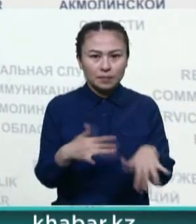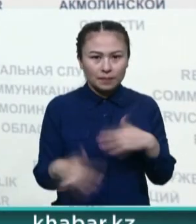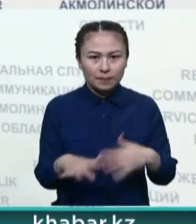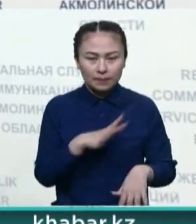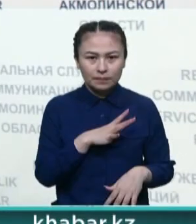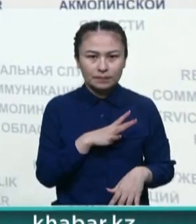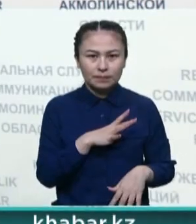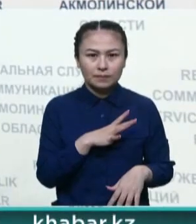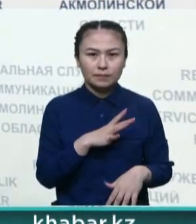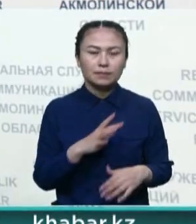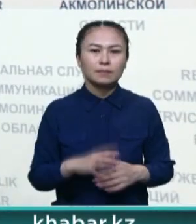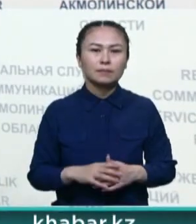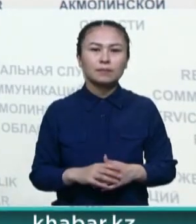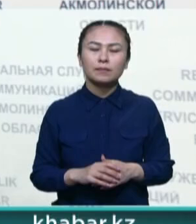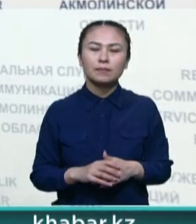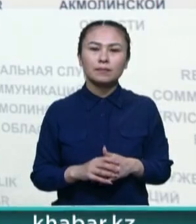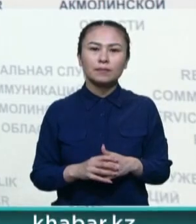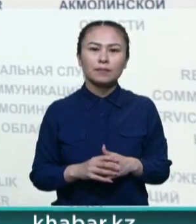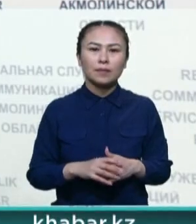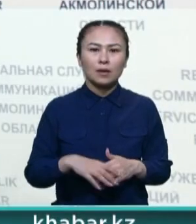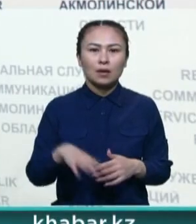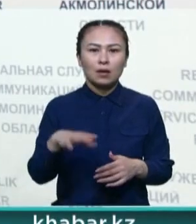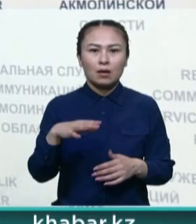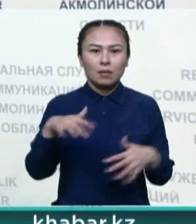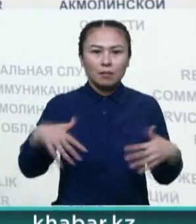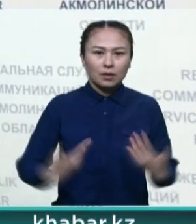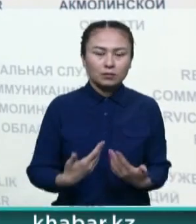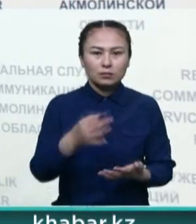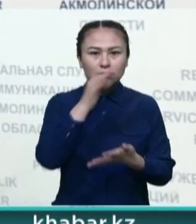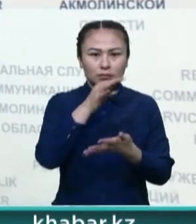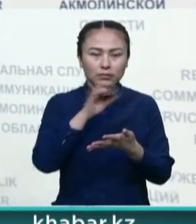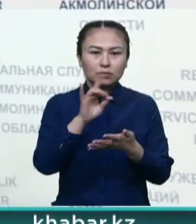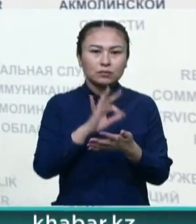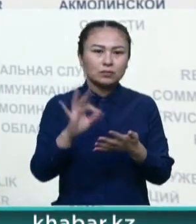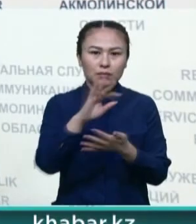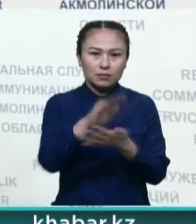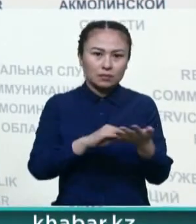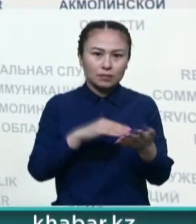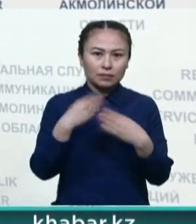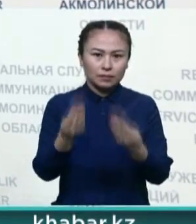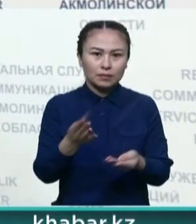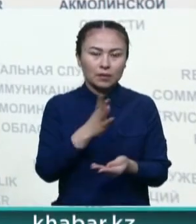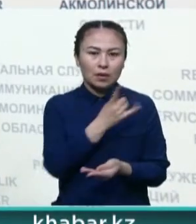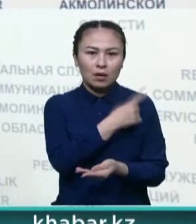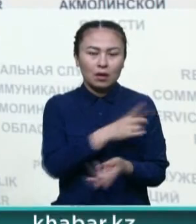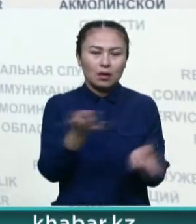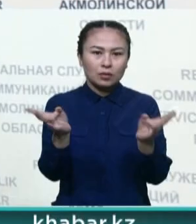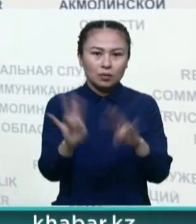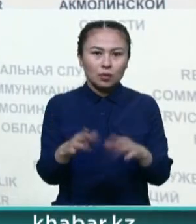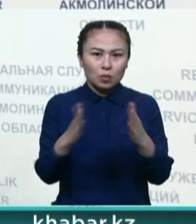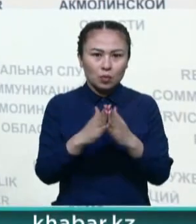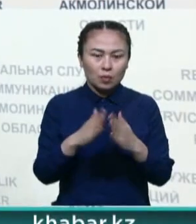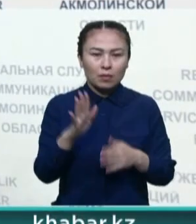болған. Жаңағы тұмаудан емделетін дәрі-дәрмектерді жазып беріп, жаңағы ауруханаға алып кетпеген. Одан